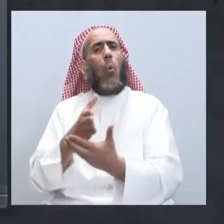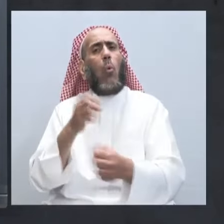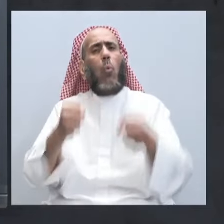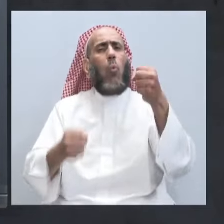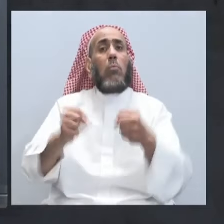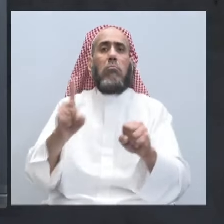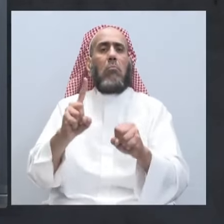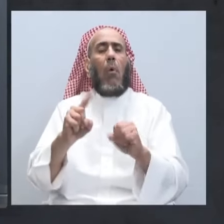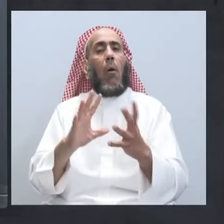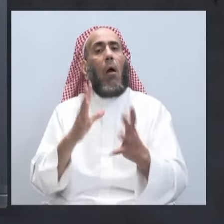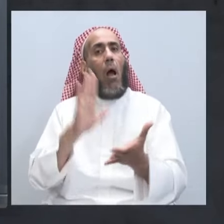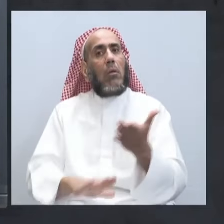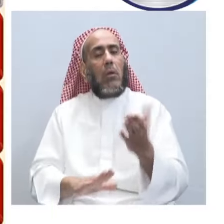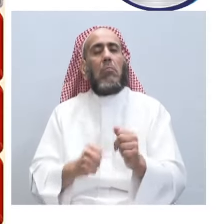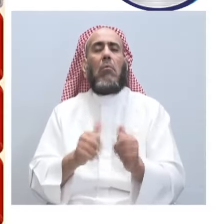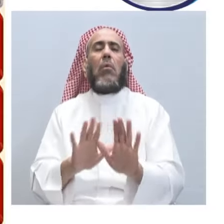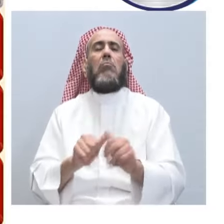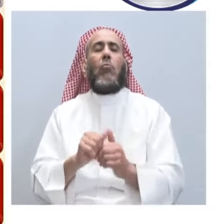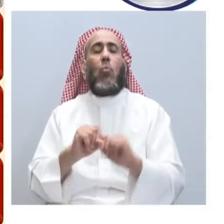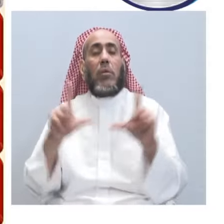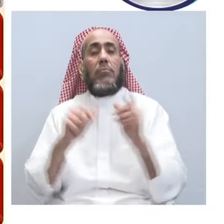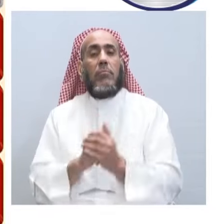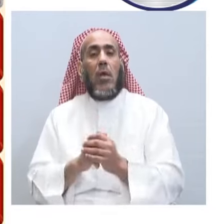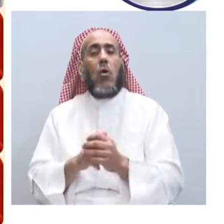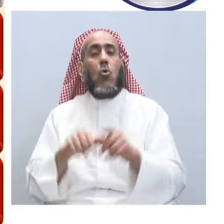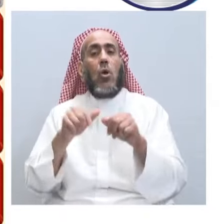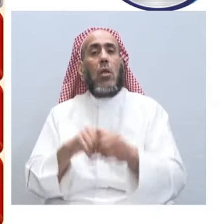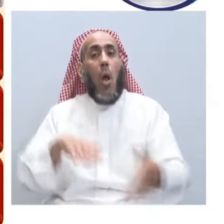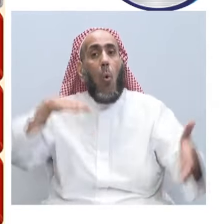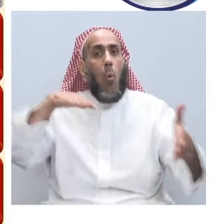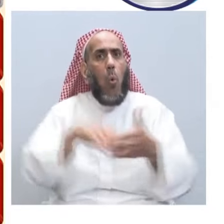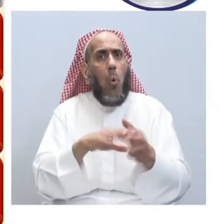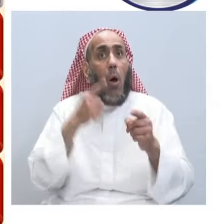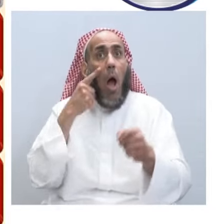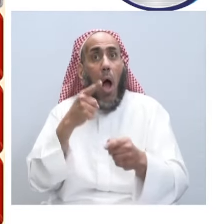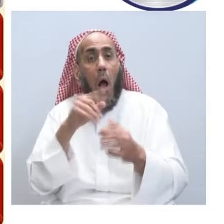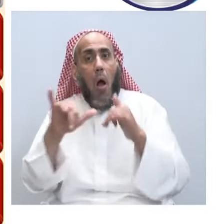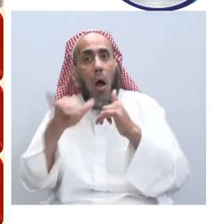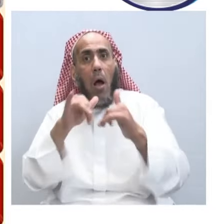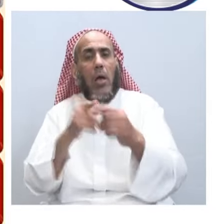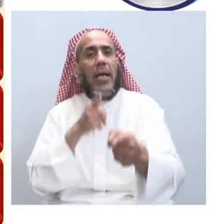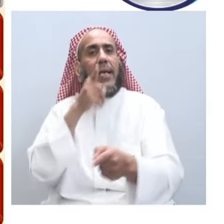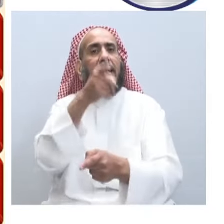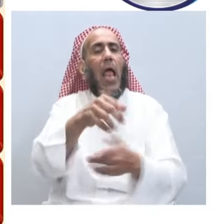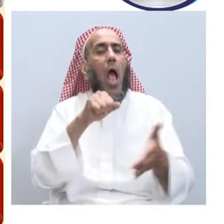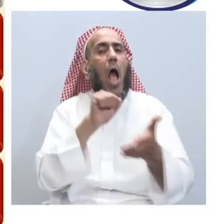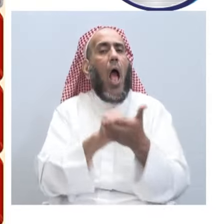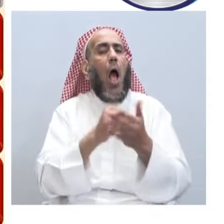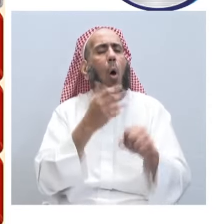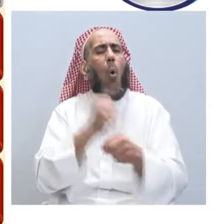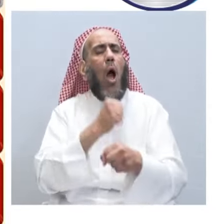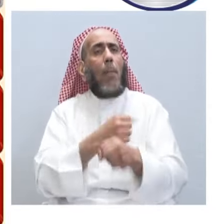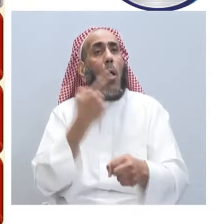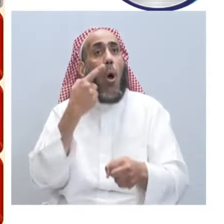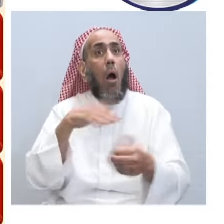في هذا الطريق واضح وجد حادث سير في طريقه الى عمله